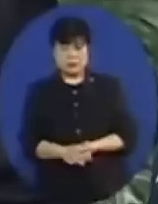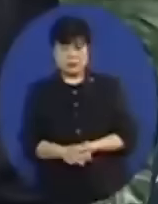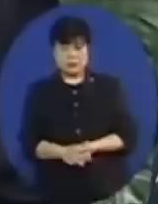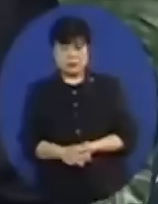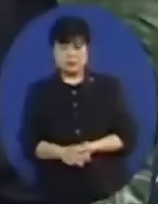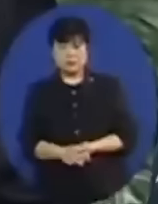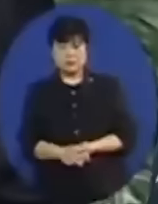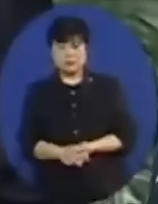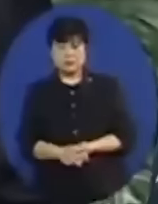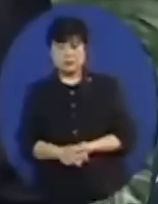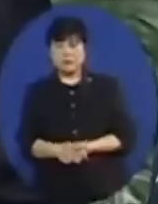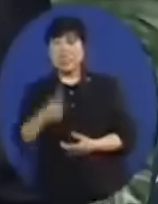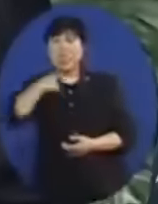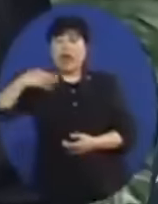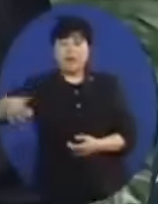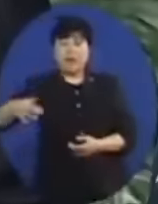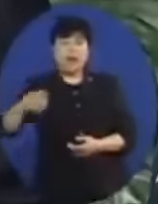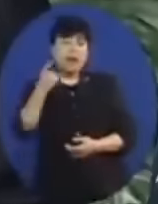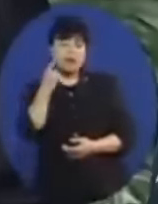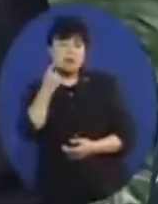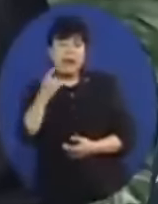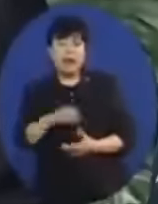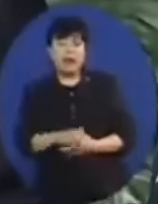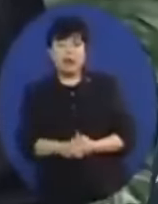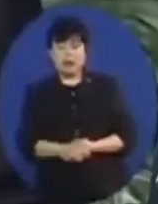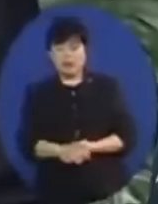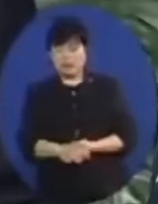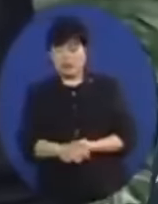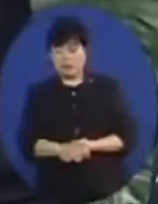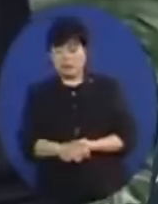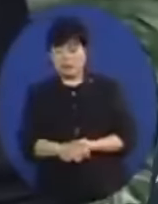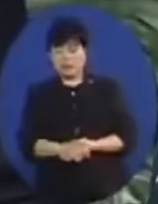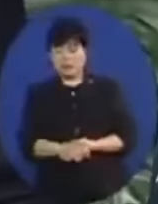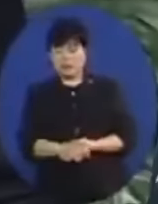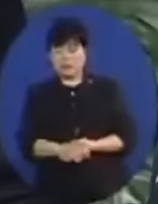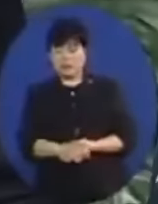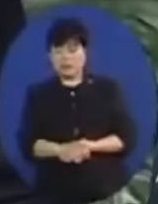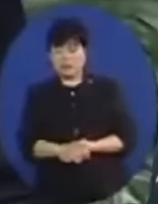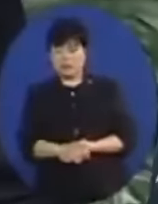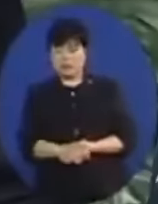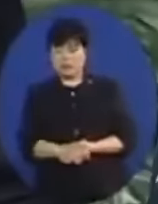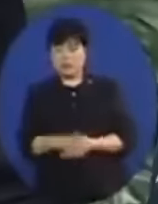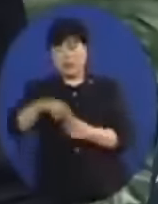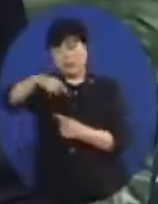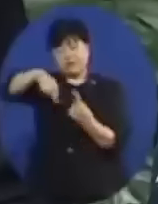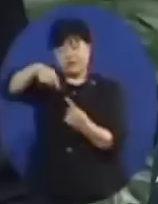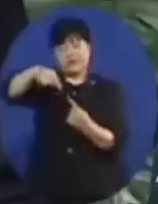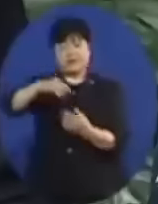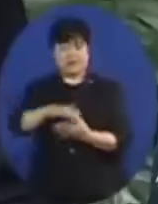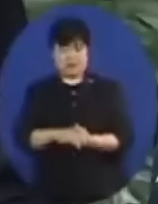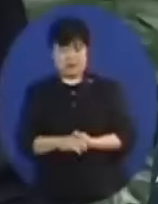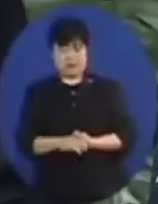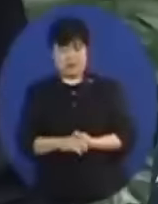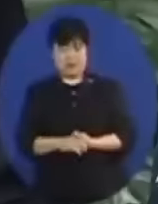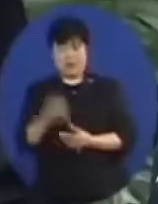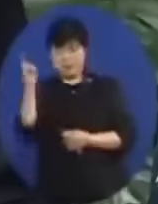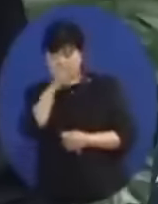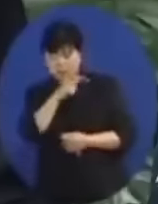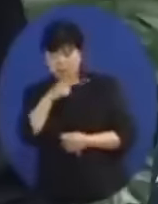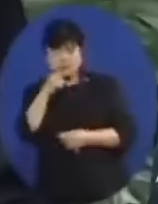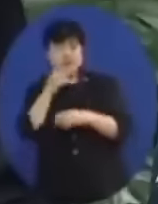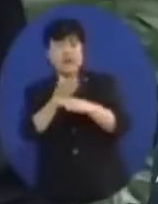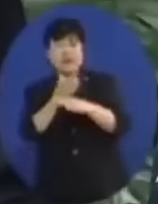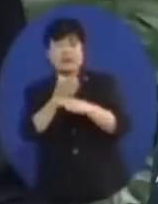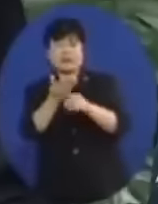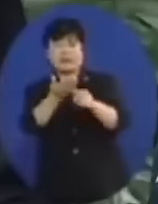안 그랬다고 딱 모른 체하고 국제적으로 변명하는 이런 고약한